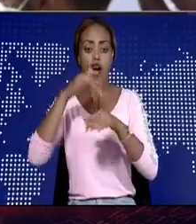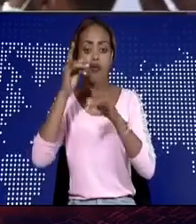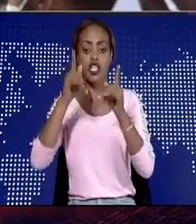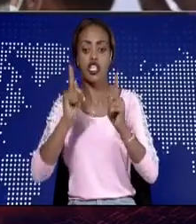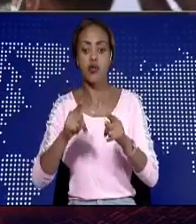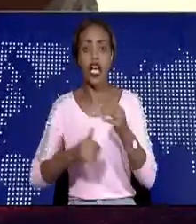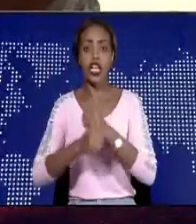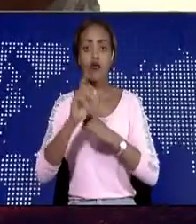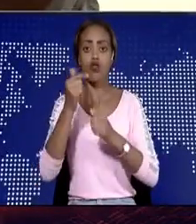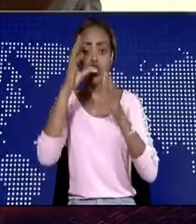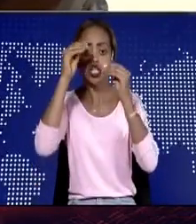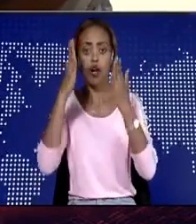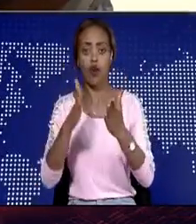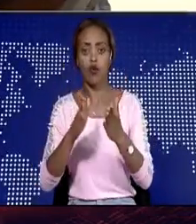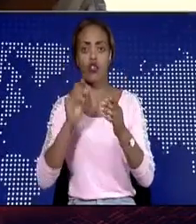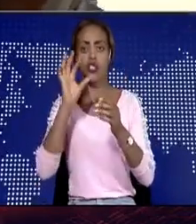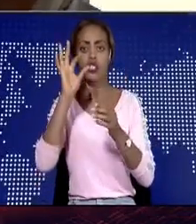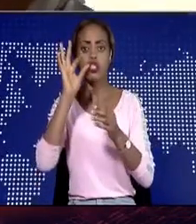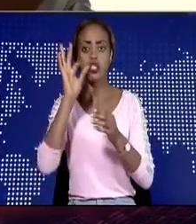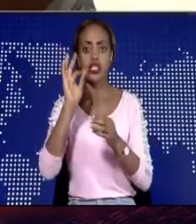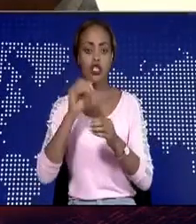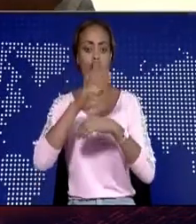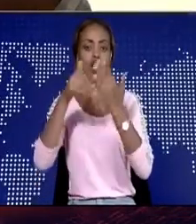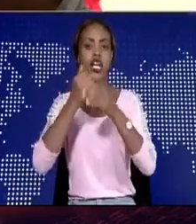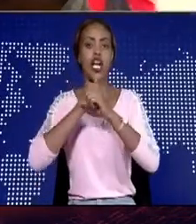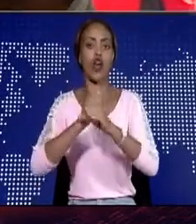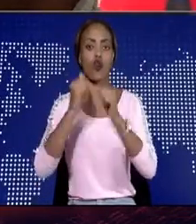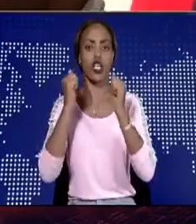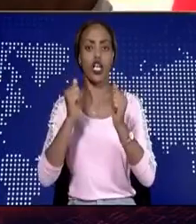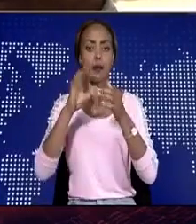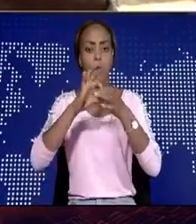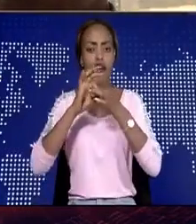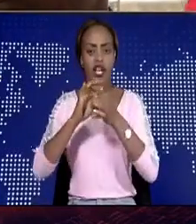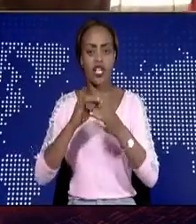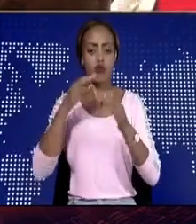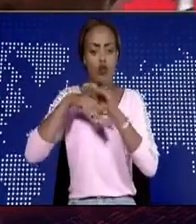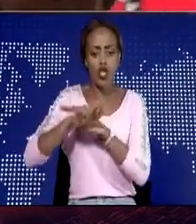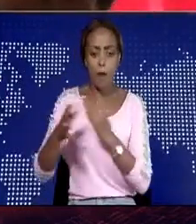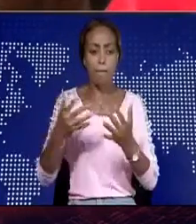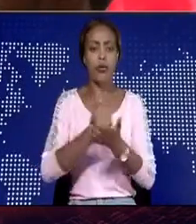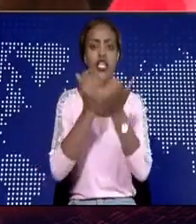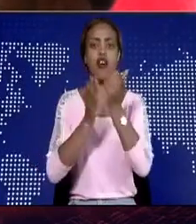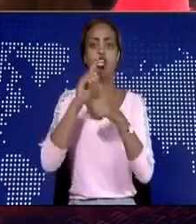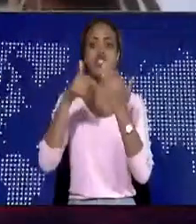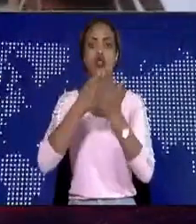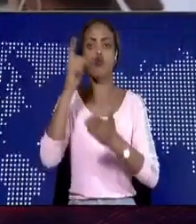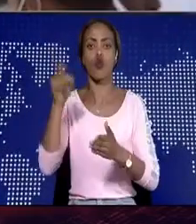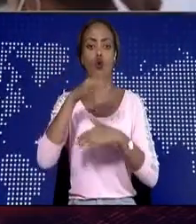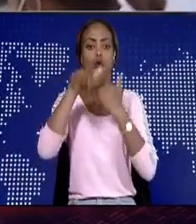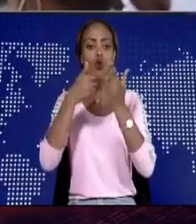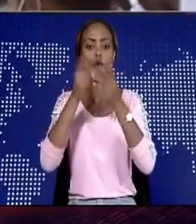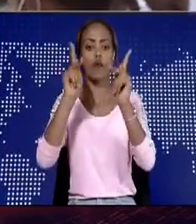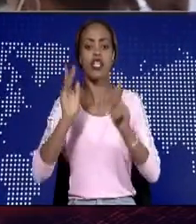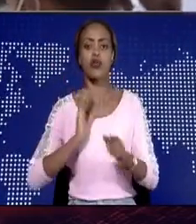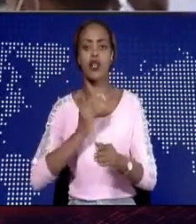ዝኽእል ጸገም ሰብአዊ ብርሰት ተስ አበ ክንከላሃሎ ንኽእል በህብረትን በውሽጣዊ መተባበር ስለ ዝኾነ ኩሎም